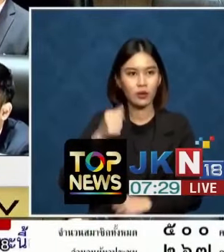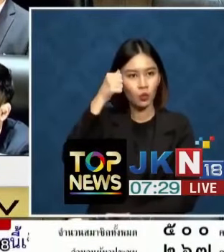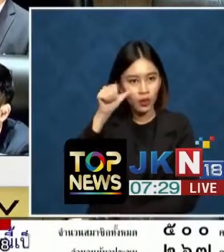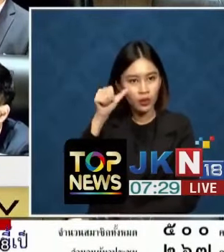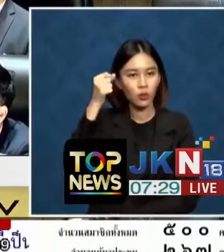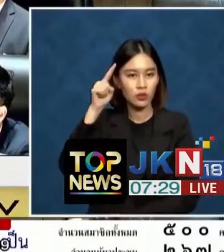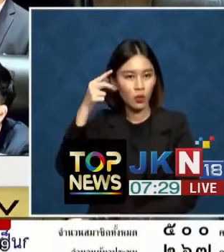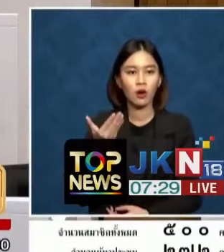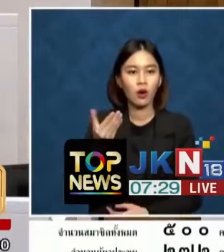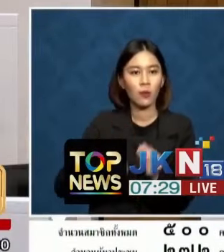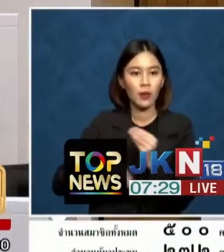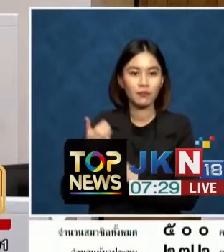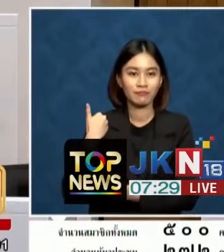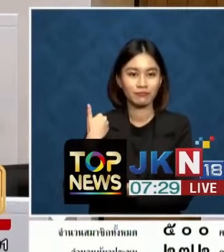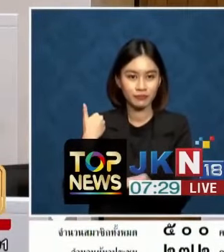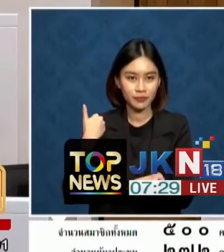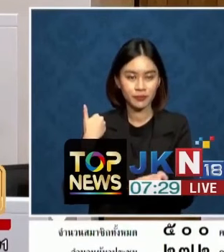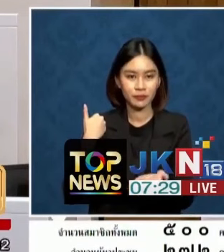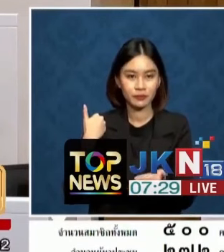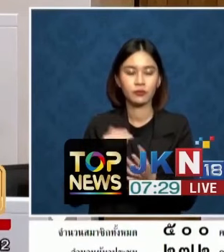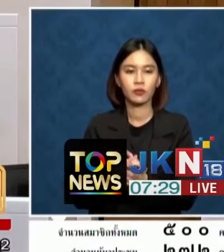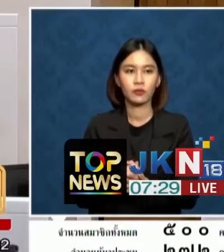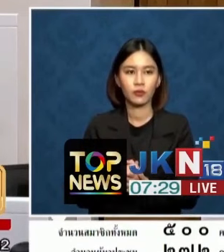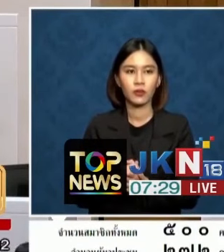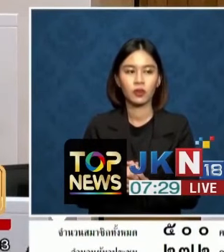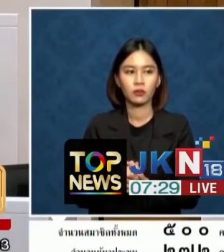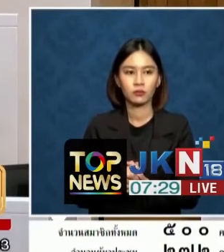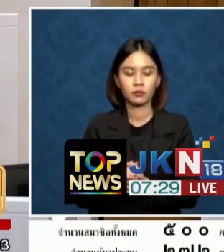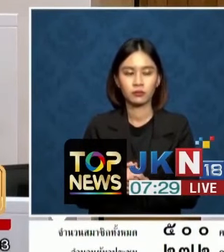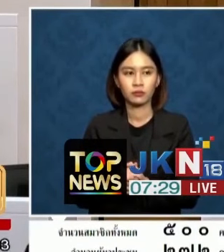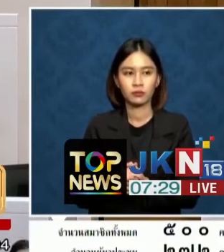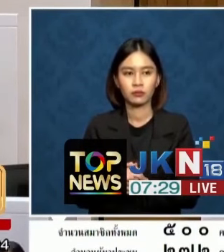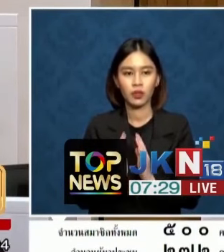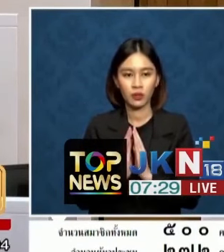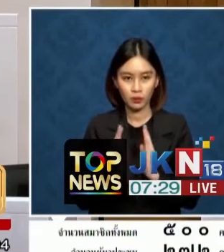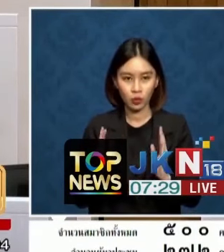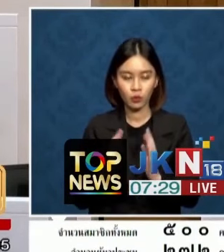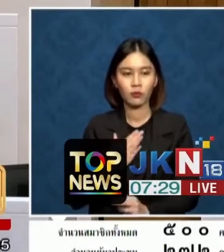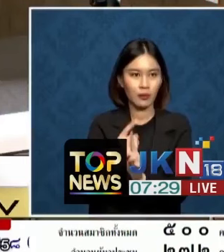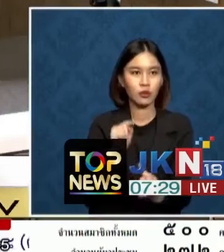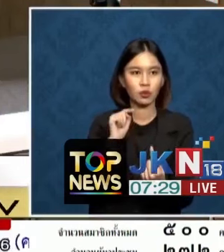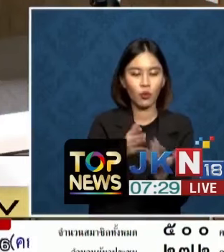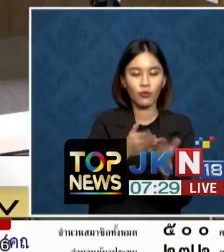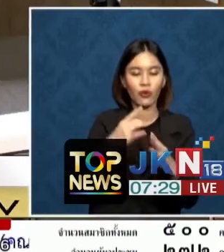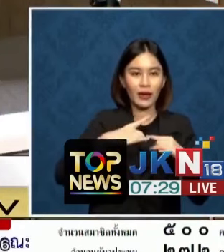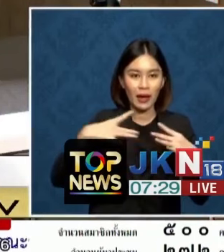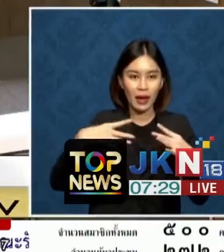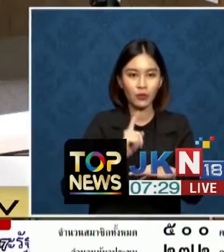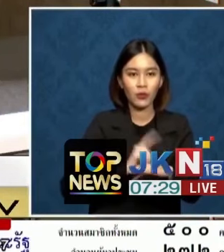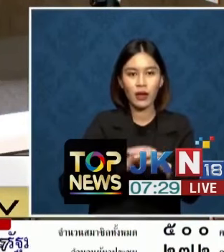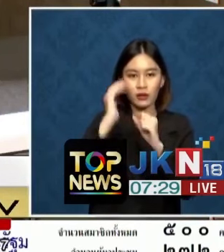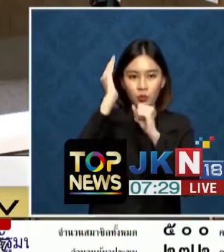การประชุมและวันนี้ประชุมต่อเวลา9:00 น.ครับนี่อีกไม่นานนี่จะเริ่มประชุมต่อแล้วการอภิปรายเมื่อว